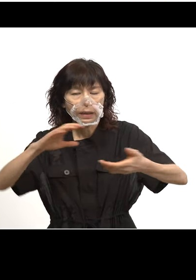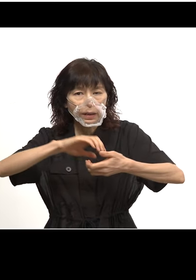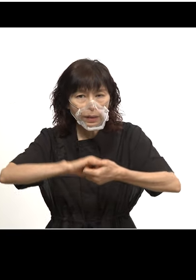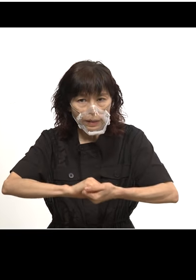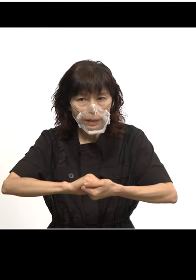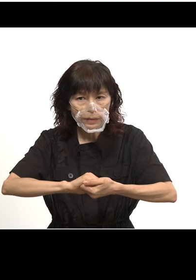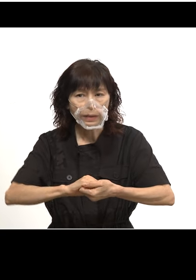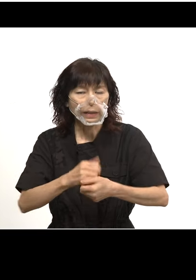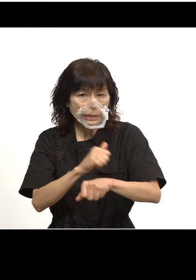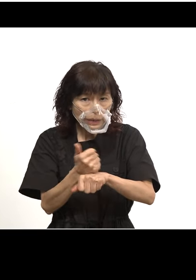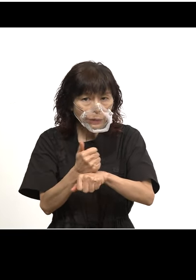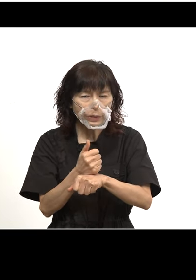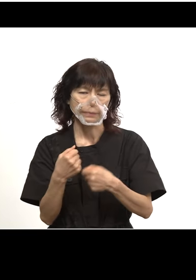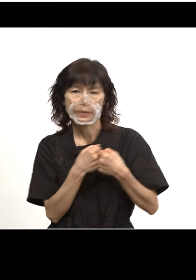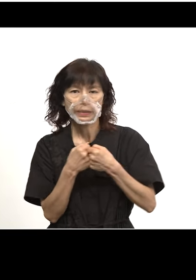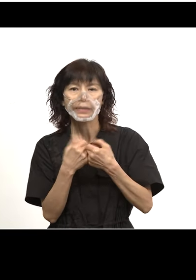共用劇場製作的協作，機遇與挑戰。